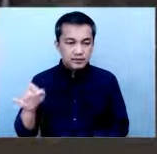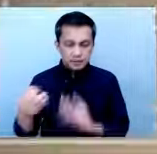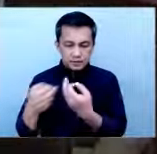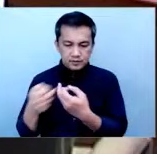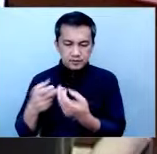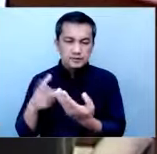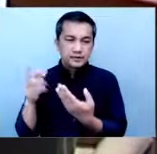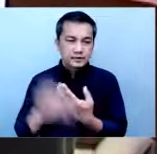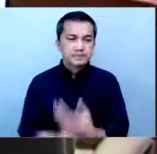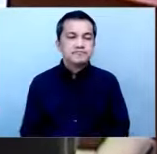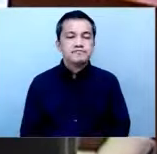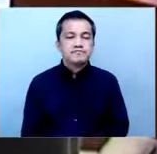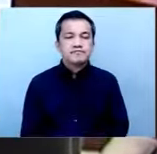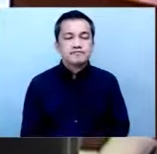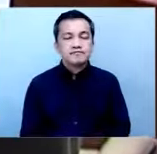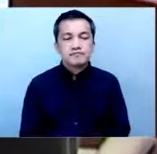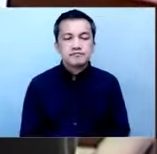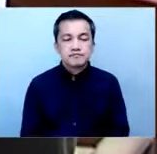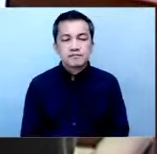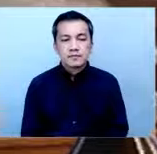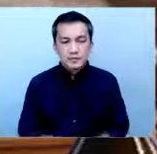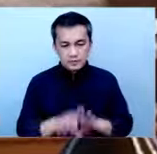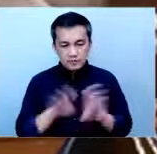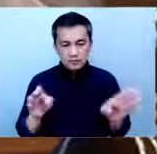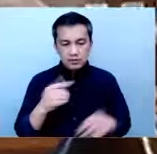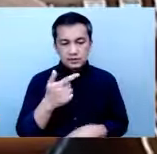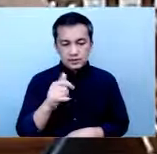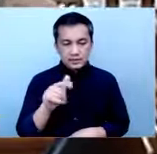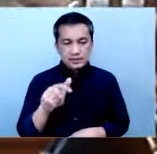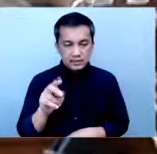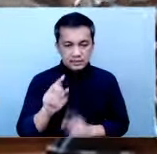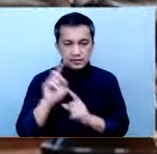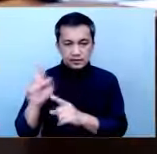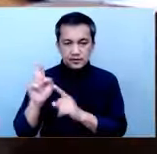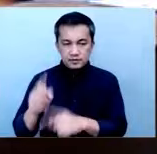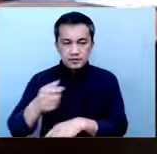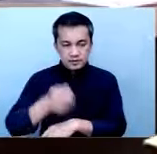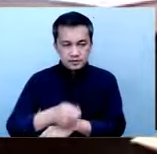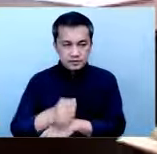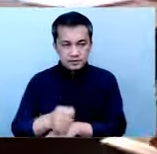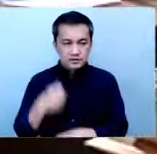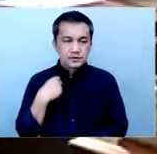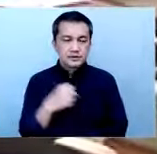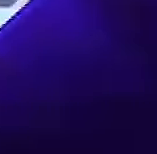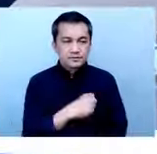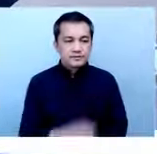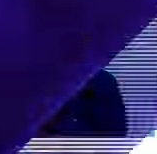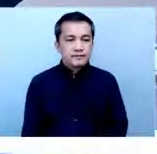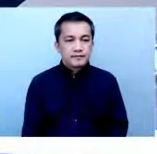programa. Bukas naman daw si Gatchalian na dumalo sa mga pagdinig ng Senado.